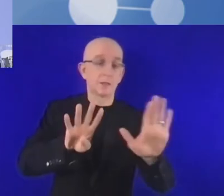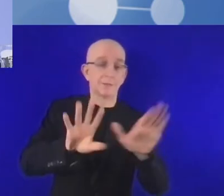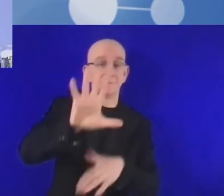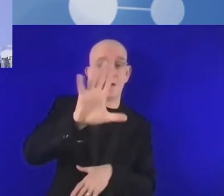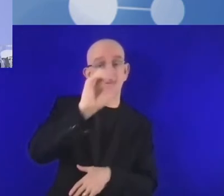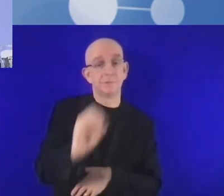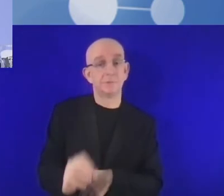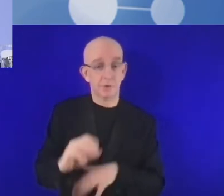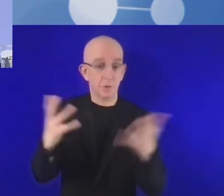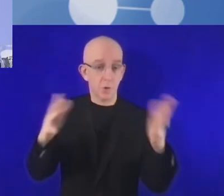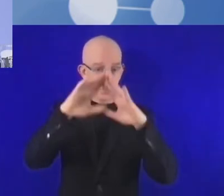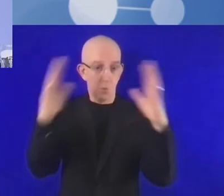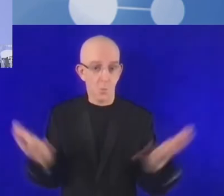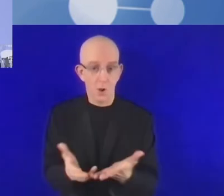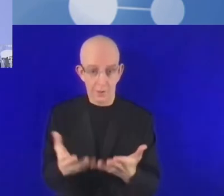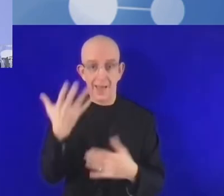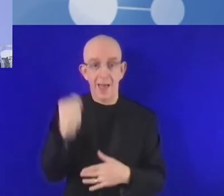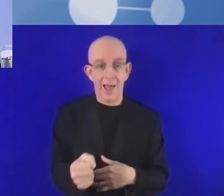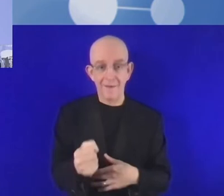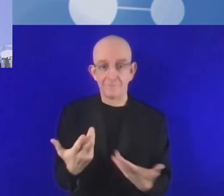应该说可以利用